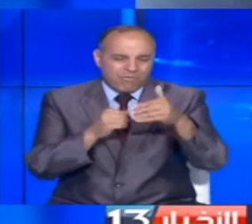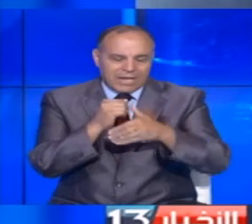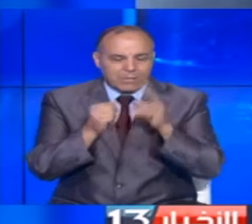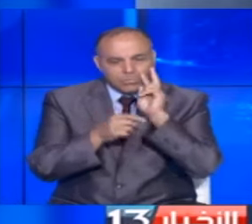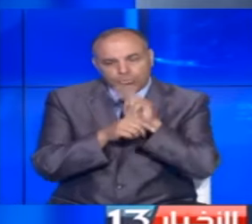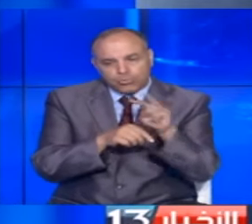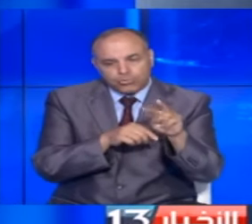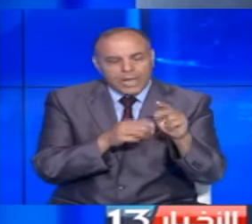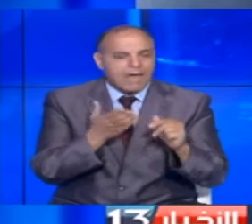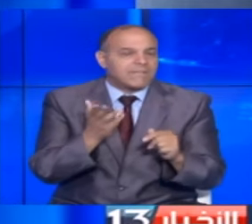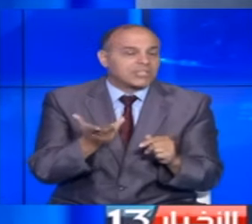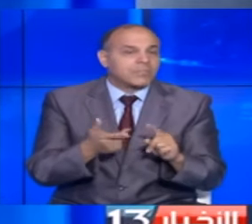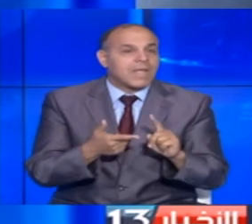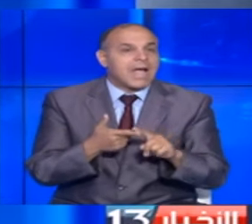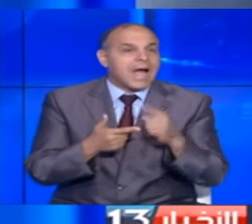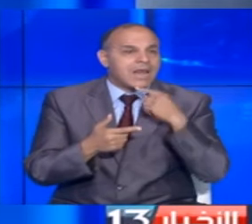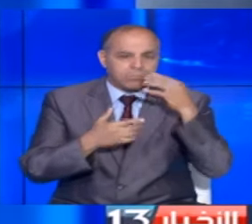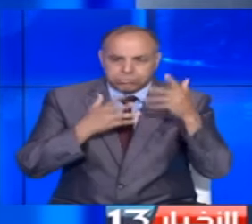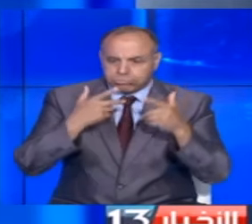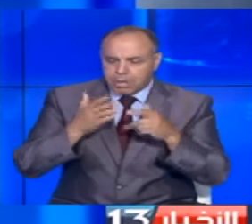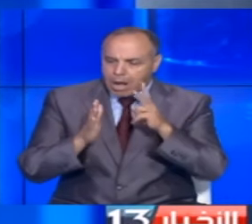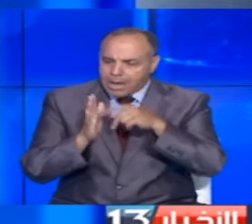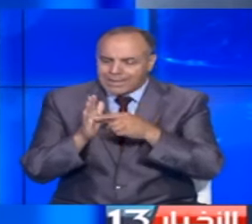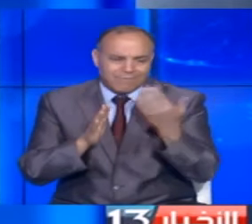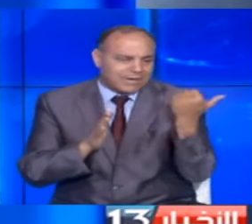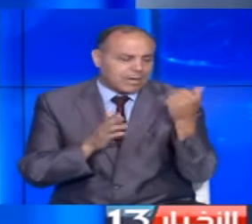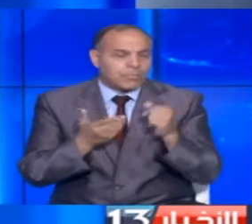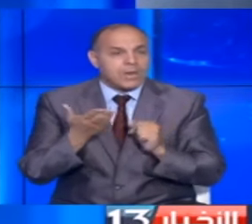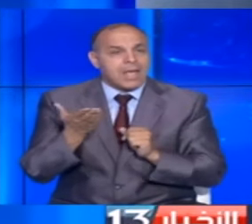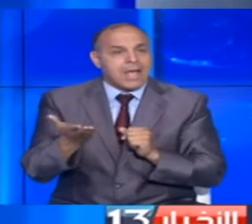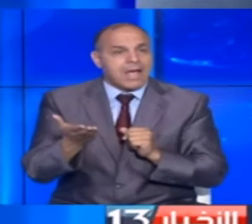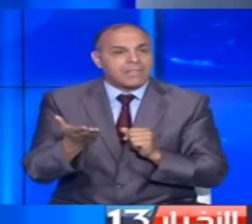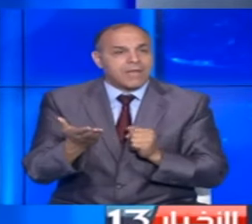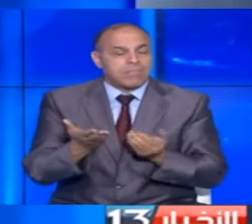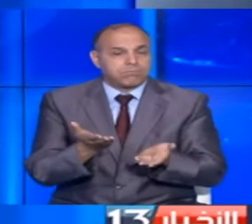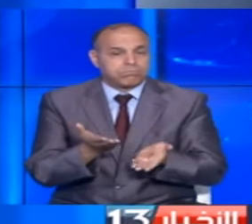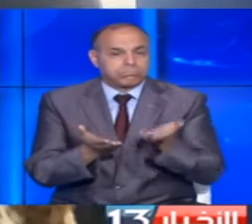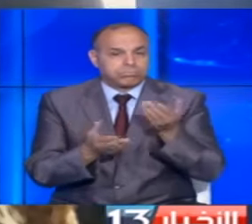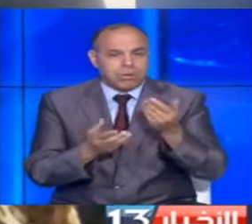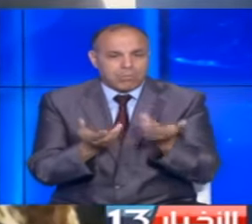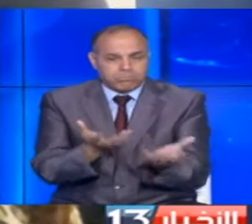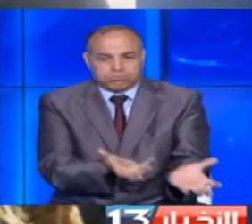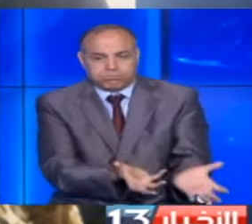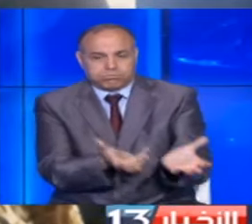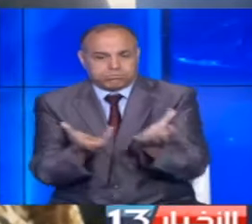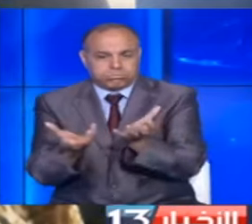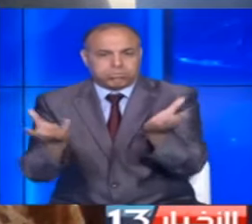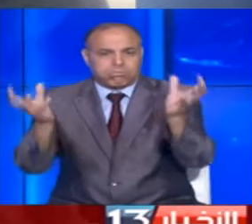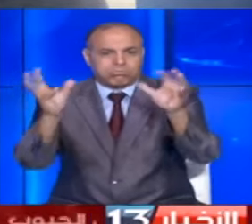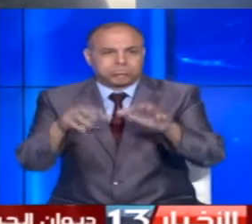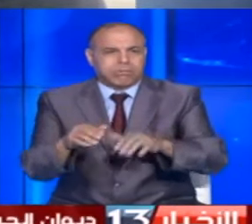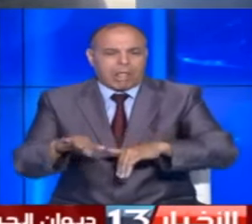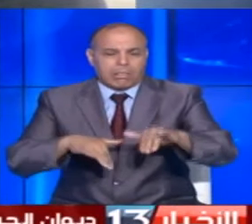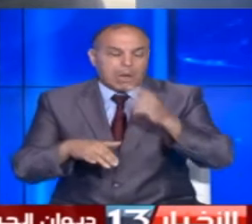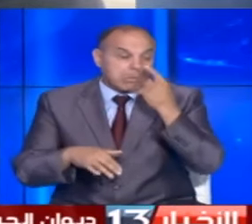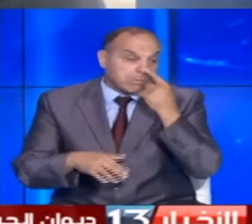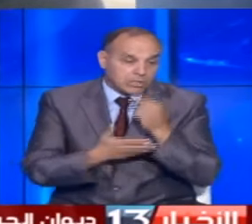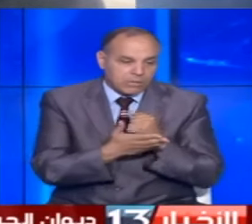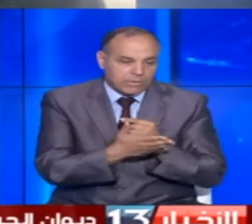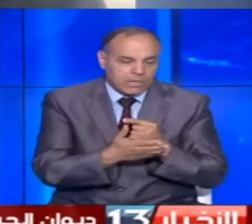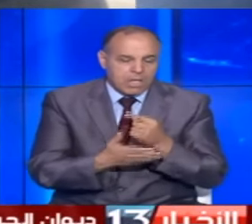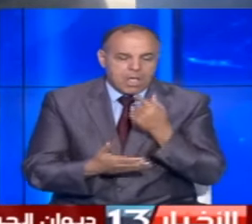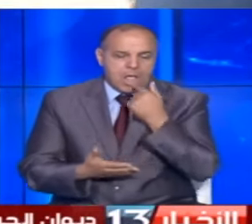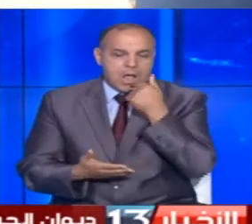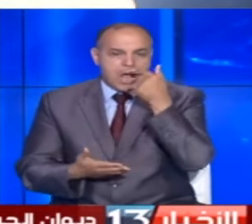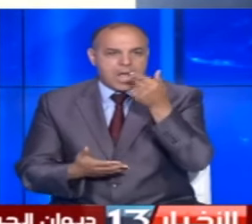والاطلاع على نتائج القرارات الاخيره لرفع عصابه الحبوب المقدسه على قارعه الطريق والذي